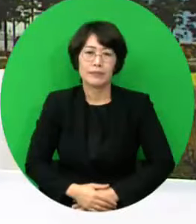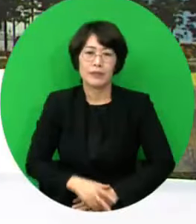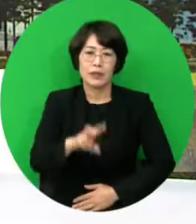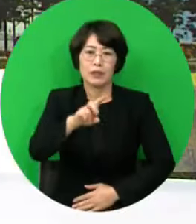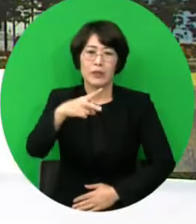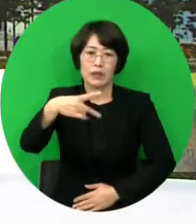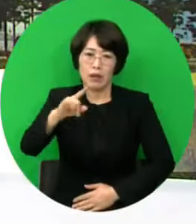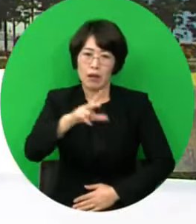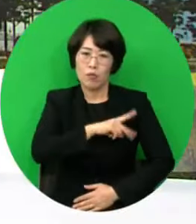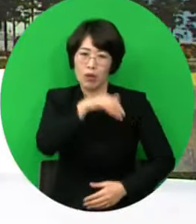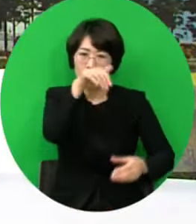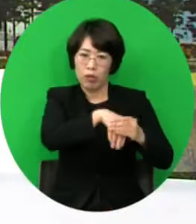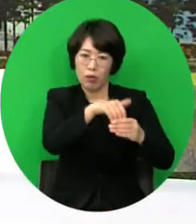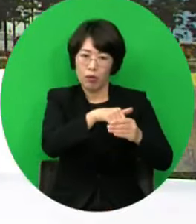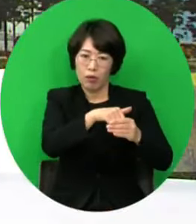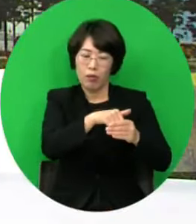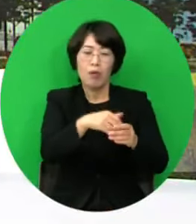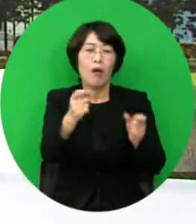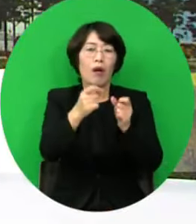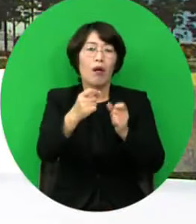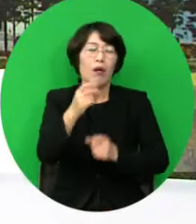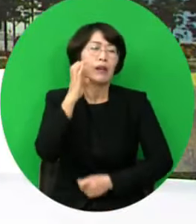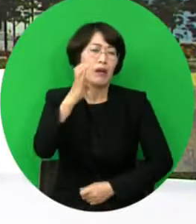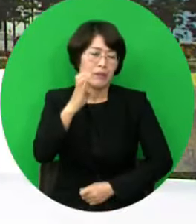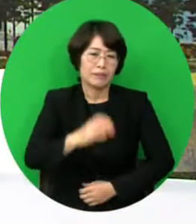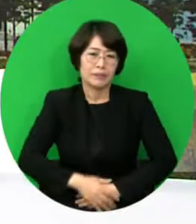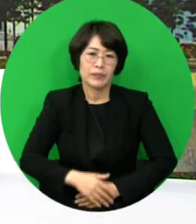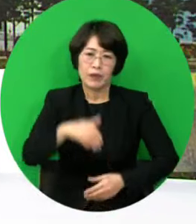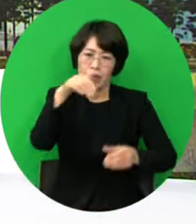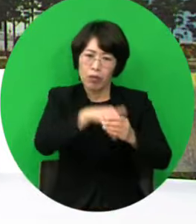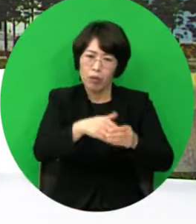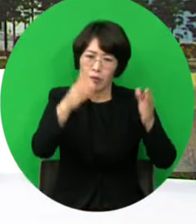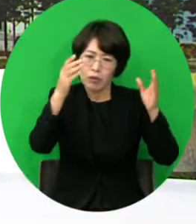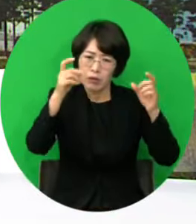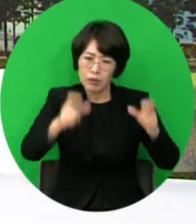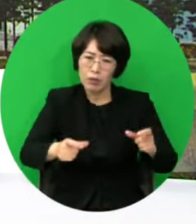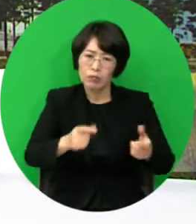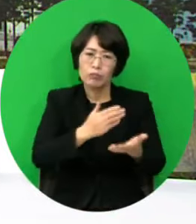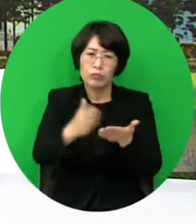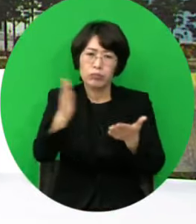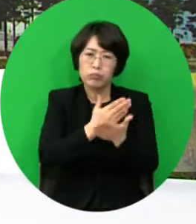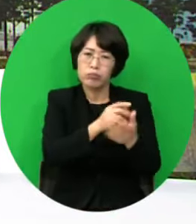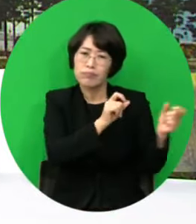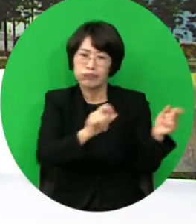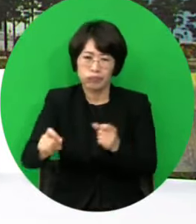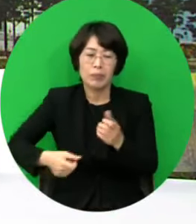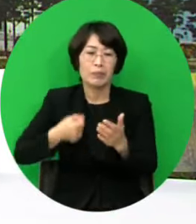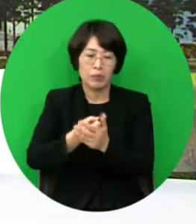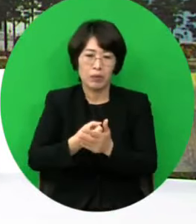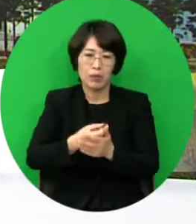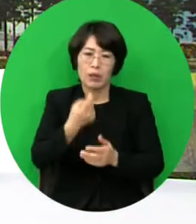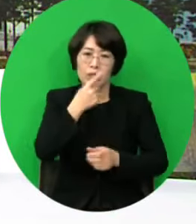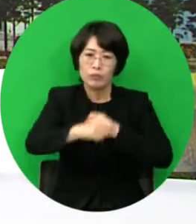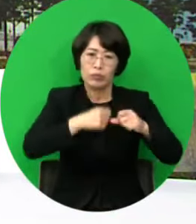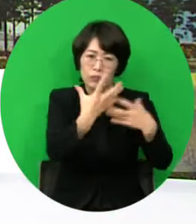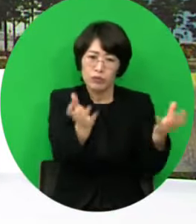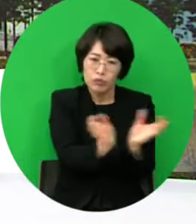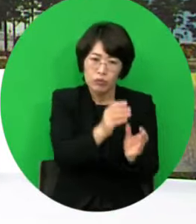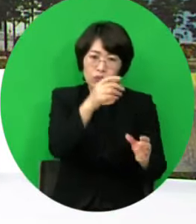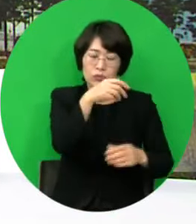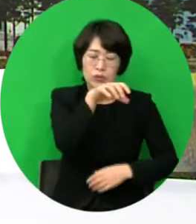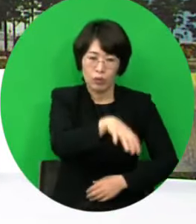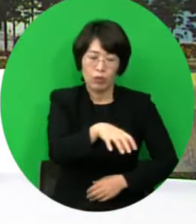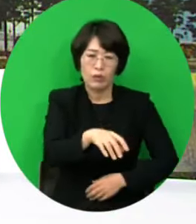제 22대 총선이 40여일 앞으로 다가왔지만 선거구 획정이 미뤄지고 있습니다 특히 더불어민주당은 선거구